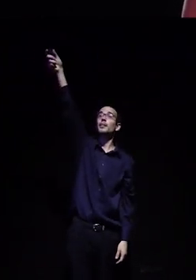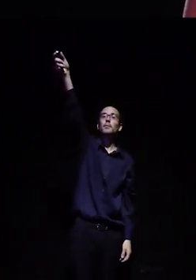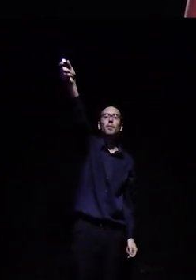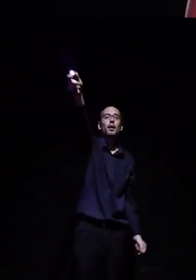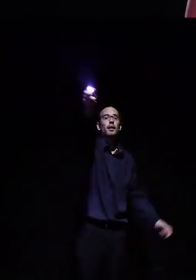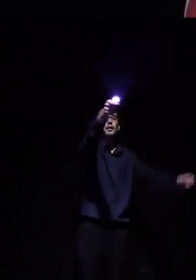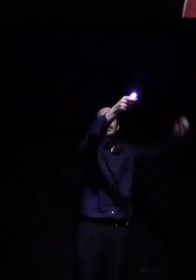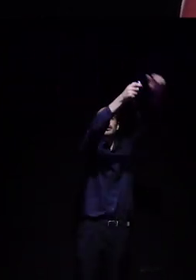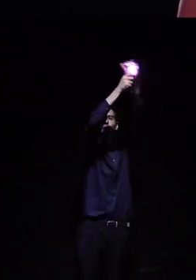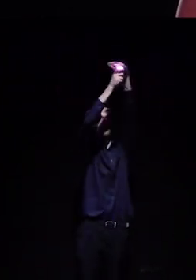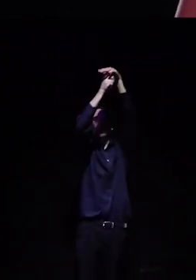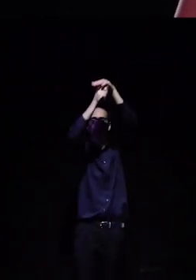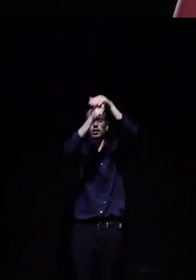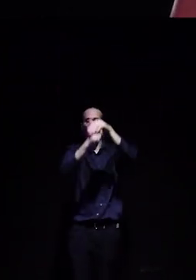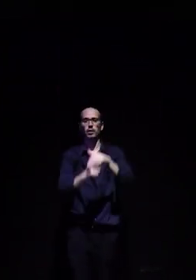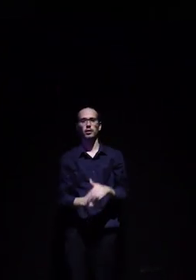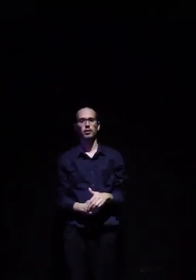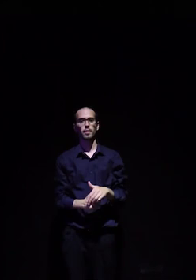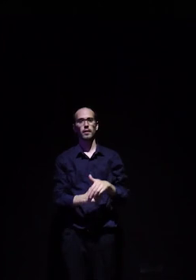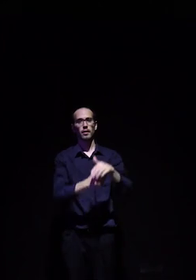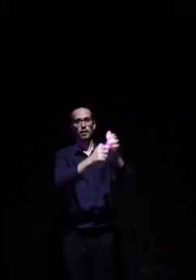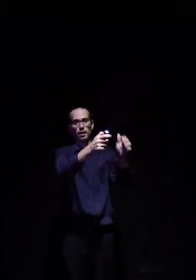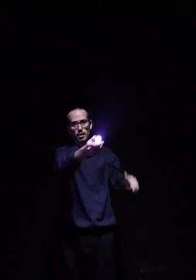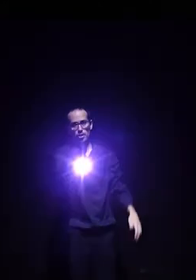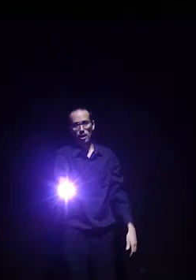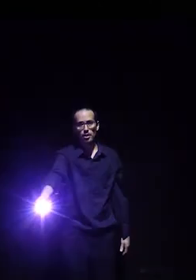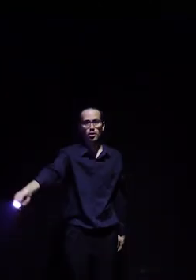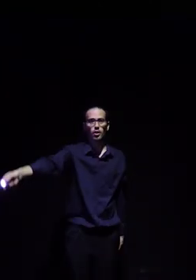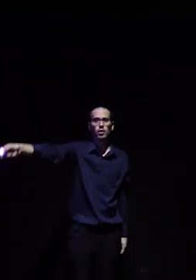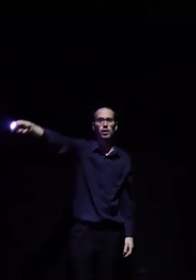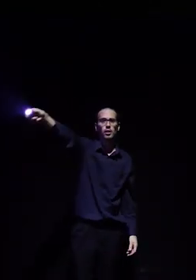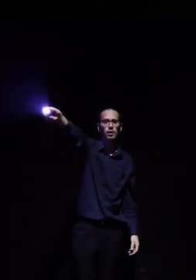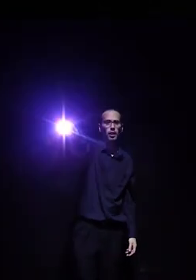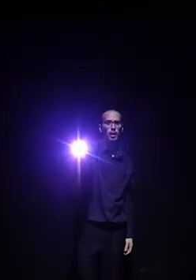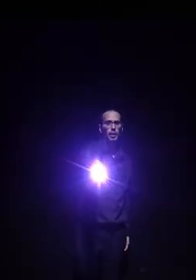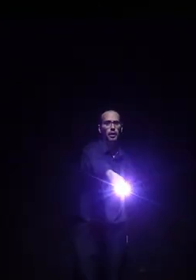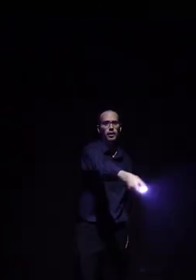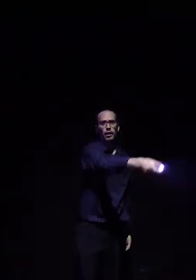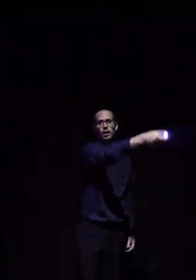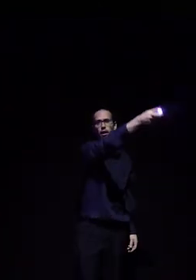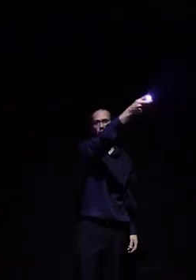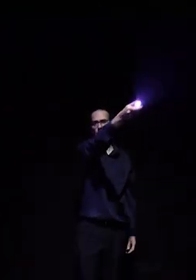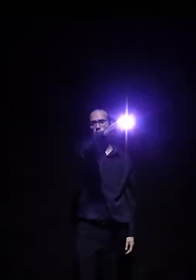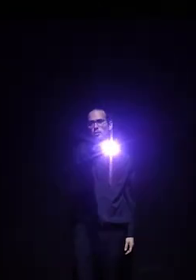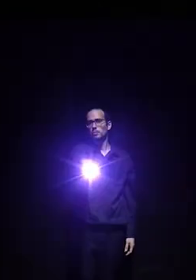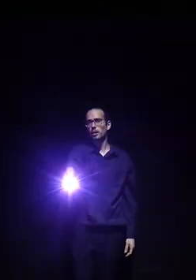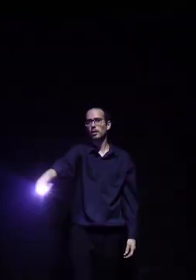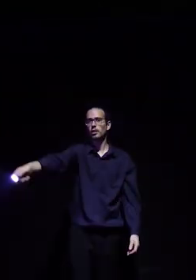Ja és hora d'anar.